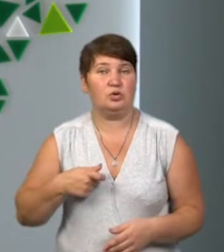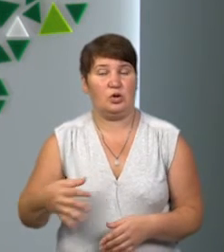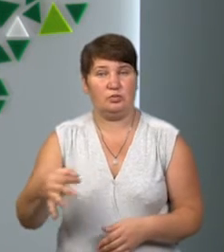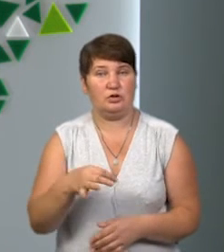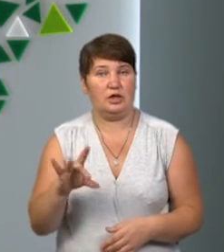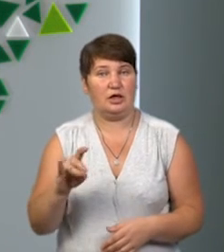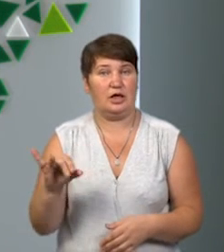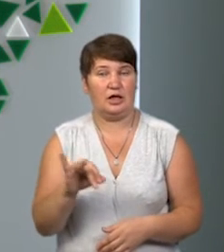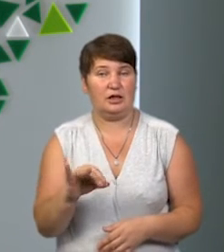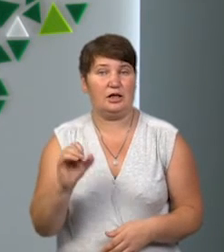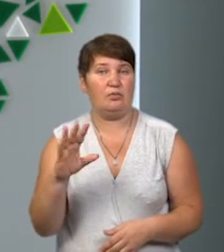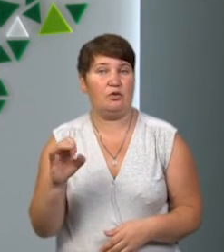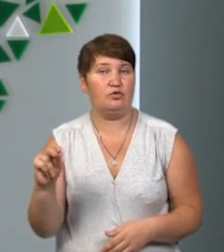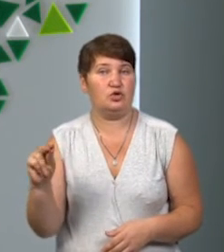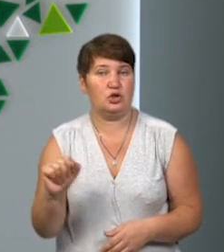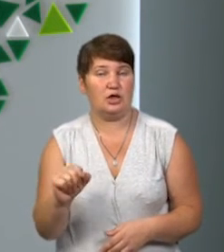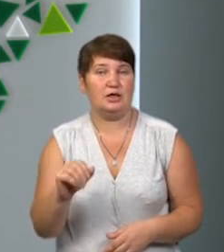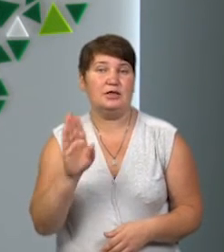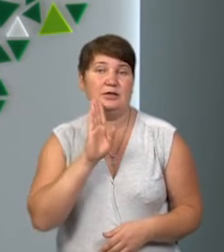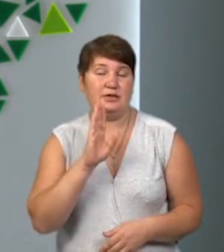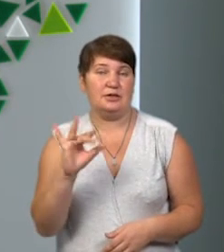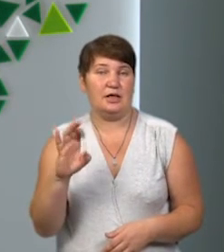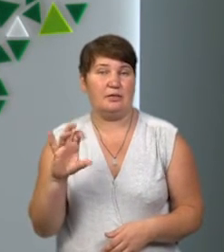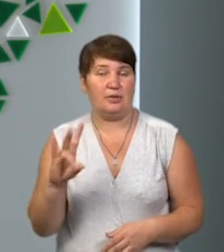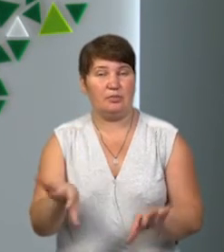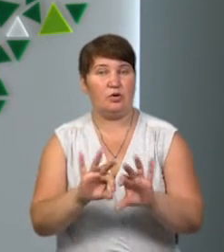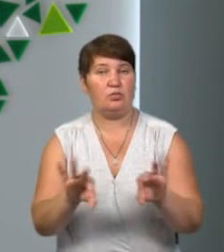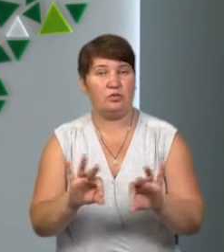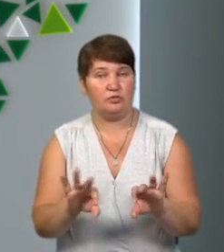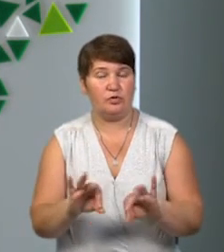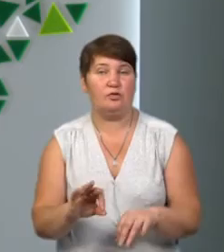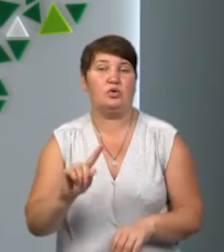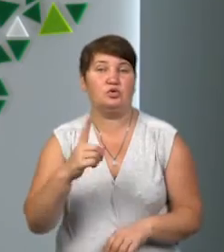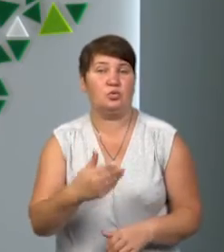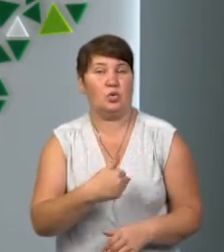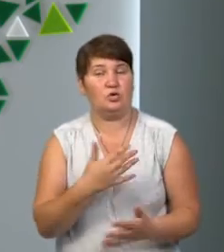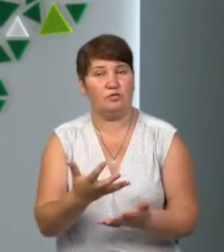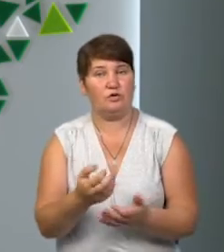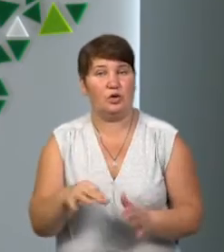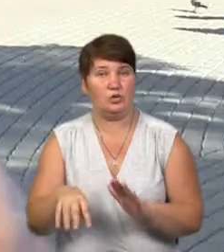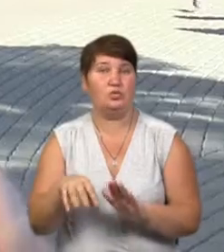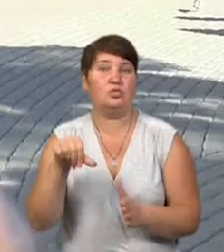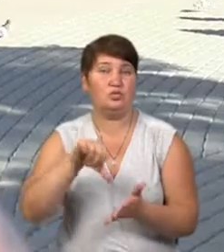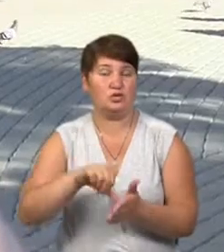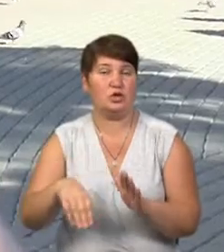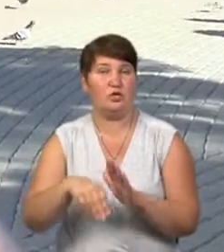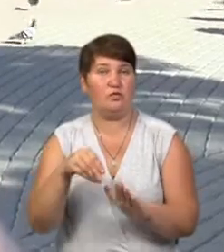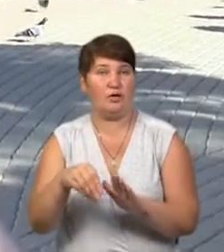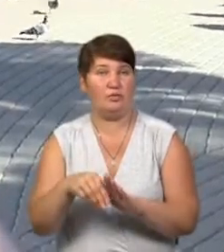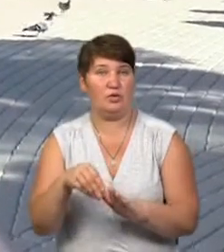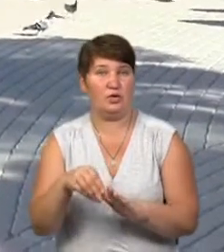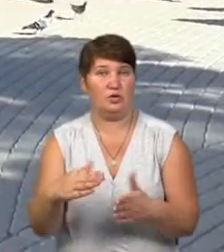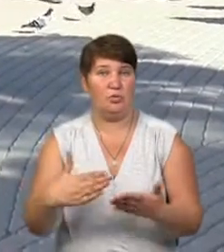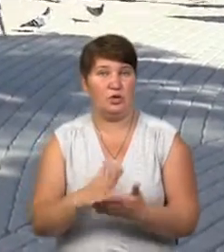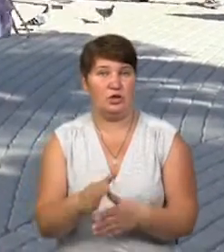Сергія Адамовича. Наталія Сербен прокоментувала Суспільному, чому вирішила брати участь у виборах. Я належу до політичної